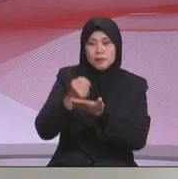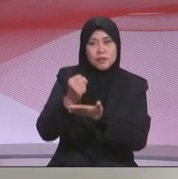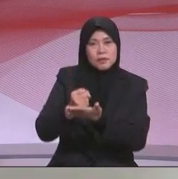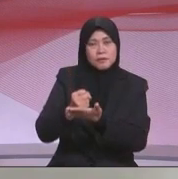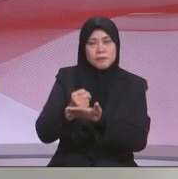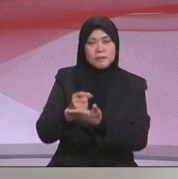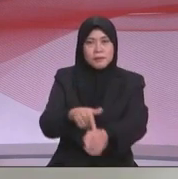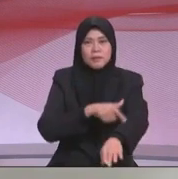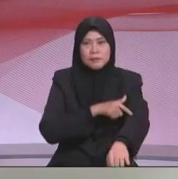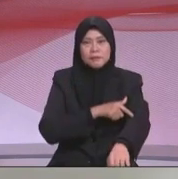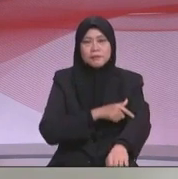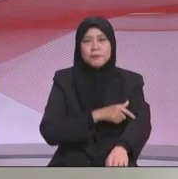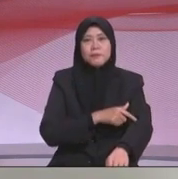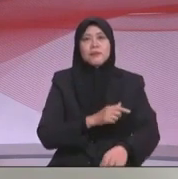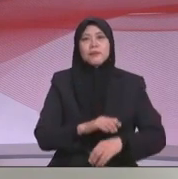panjang,